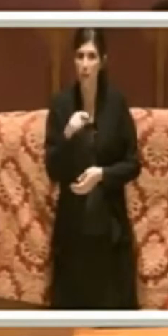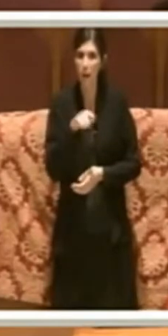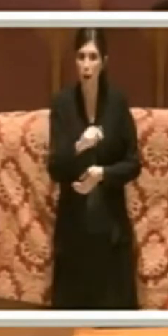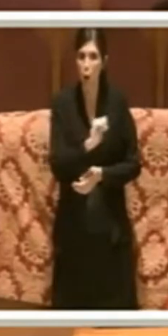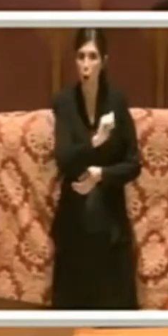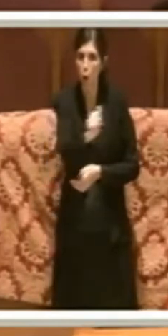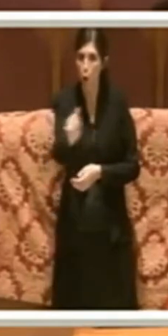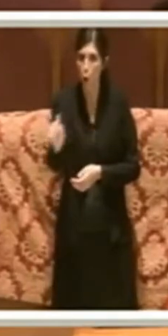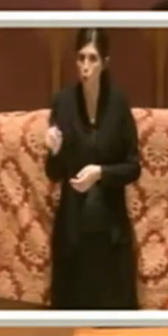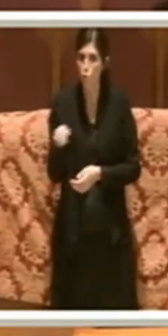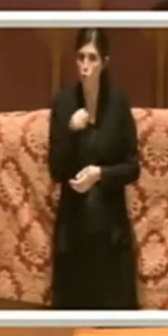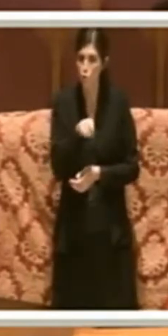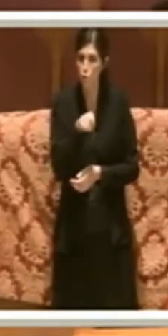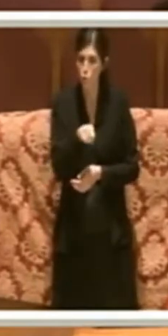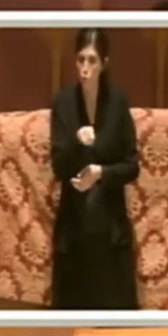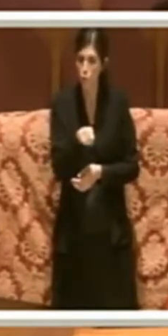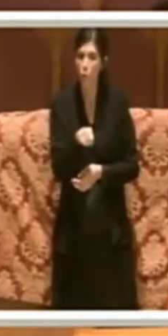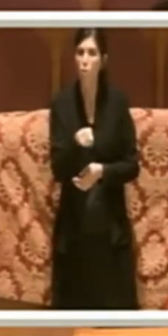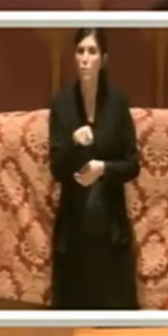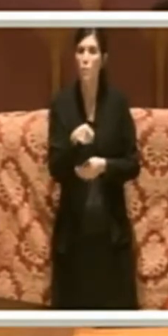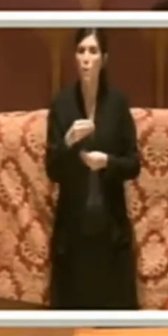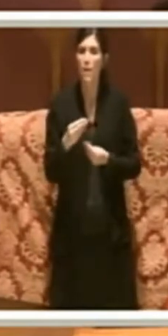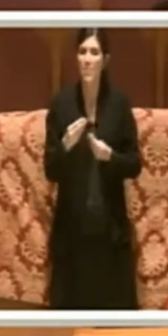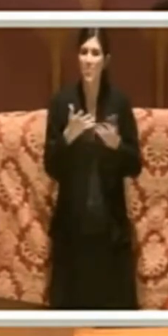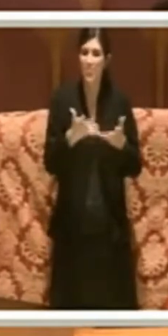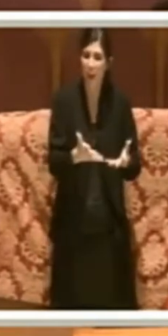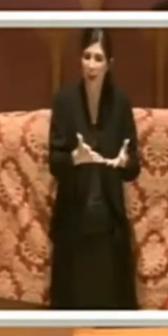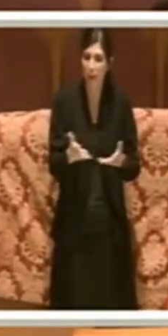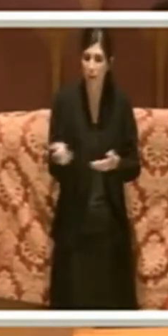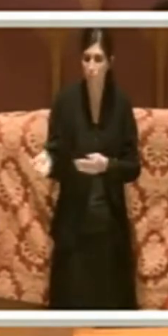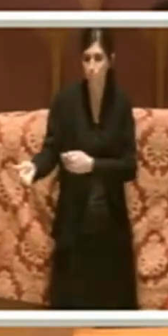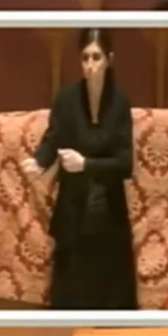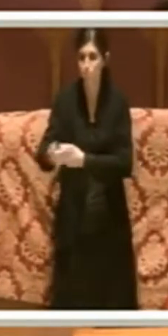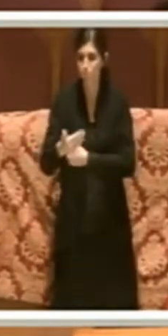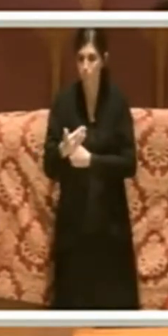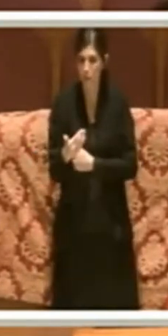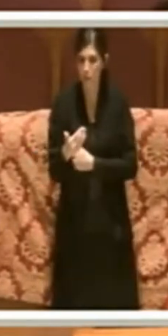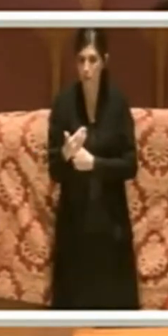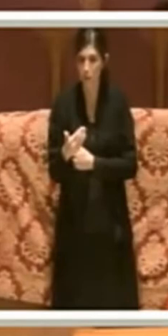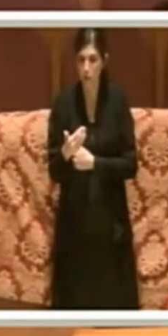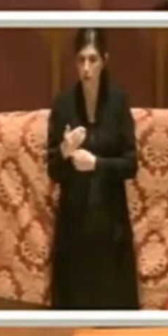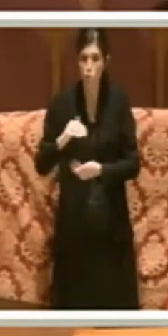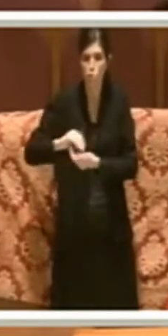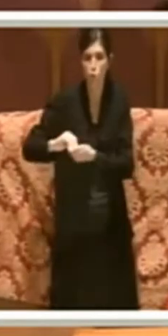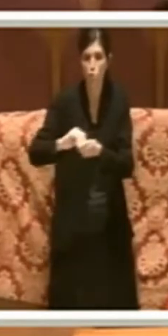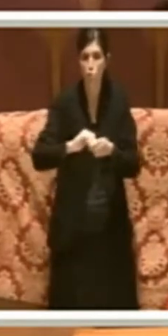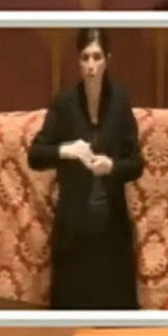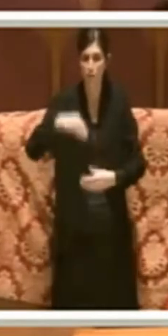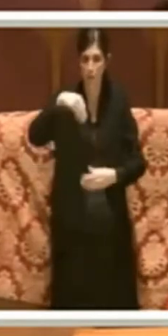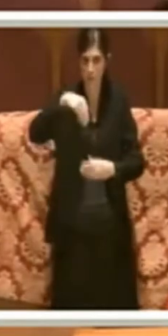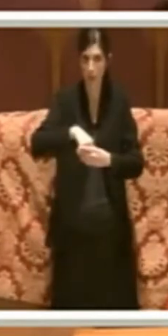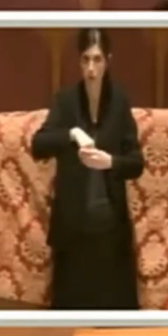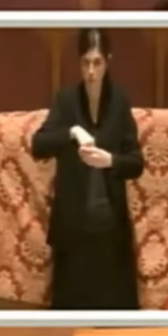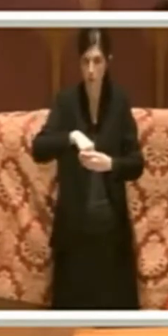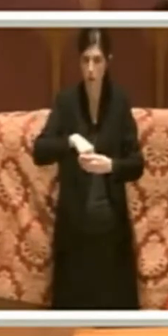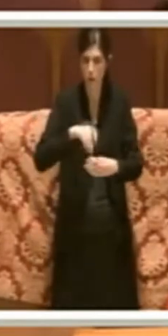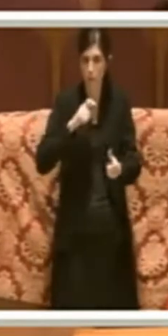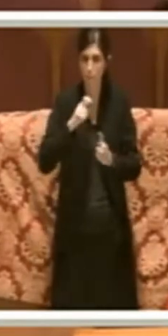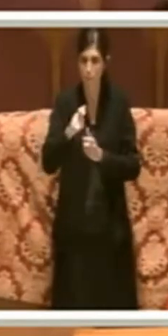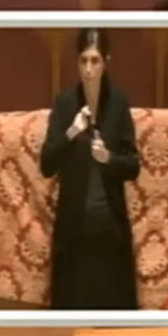venga correttamente attribuita in dare e avere a una delle due società che all'interno del rapporto descrivono quella